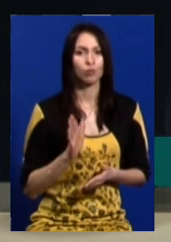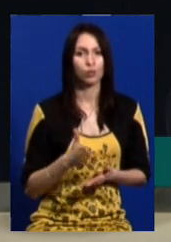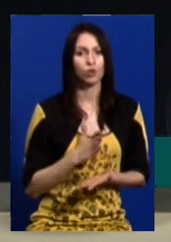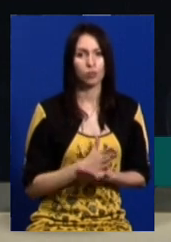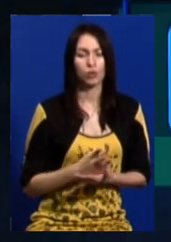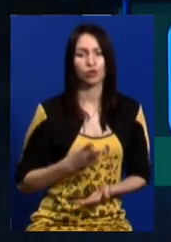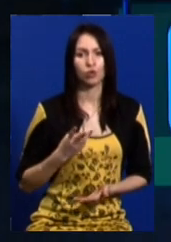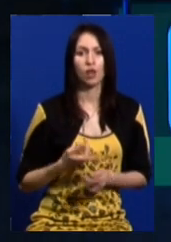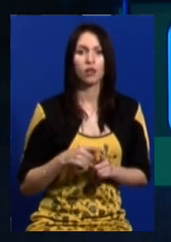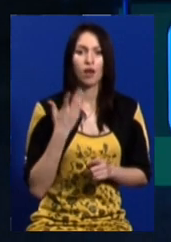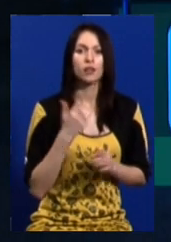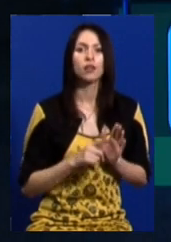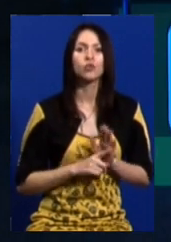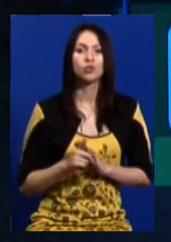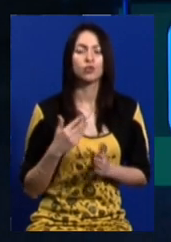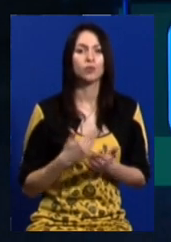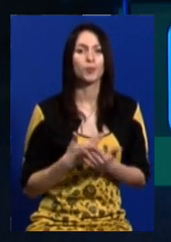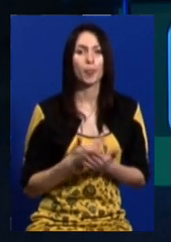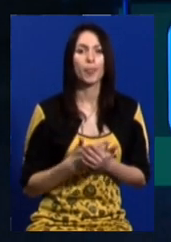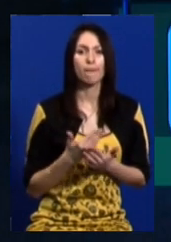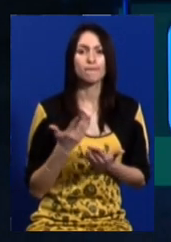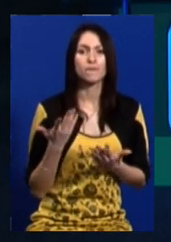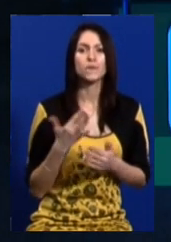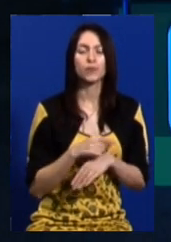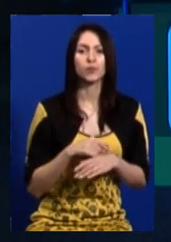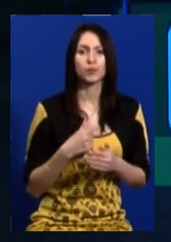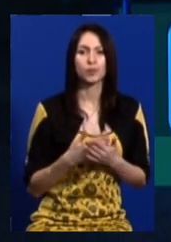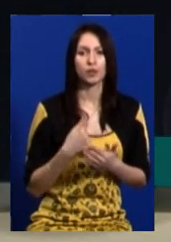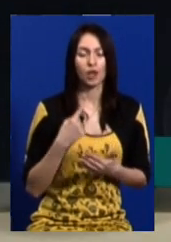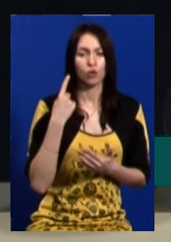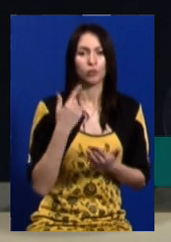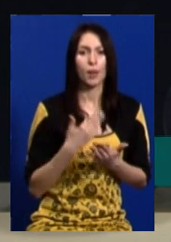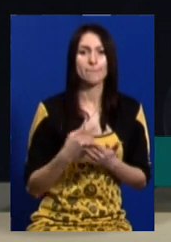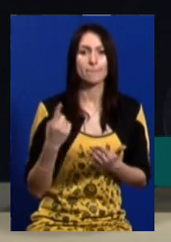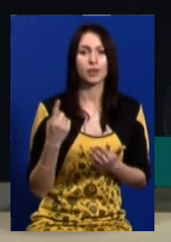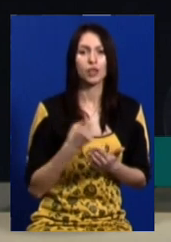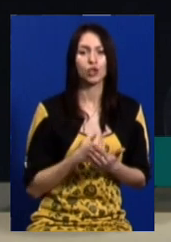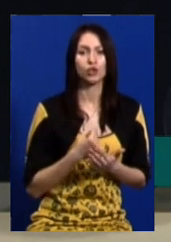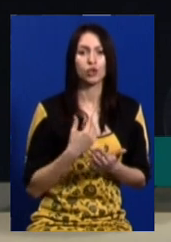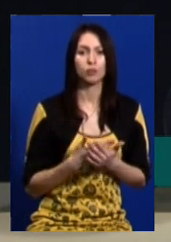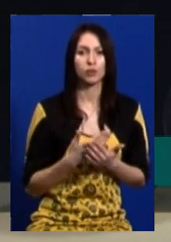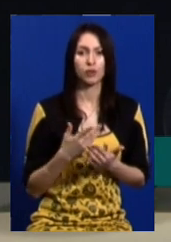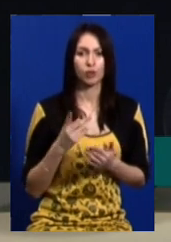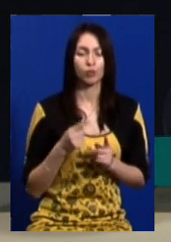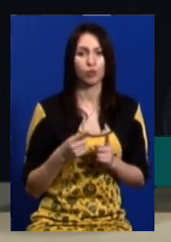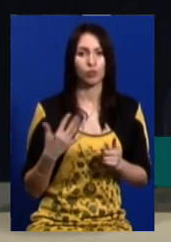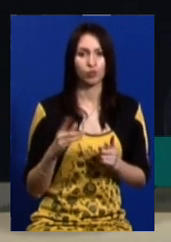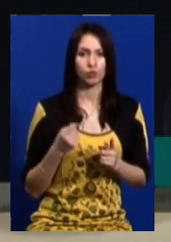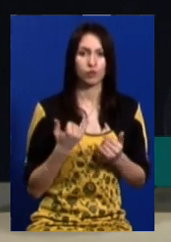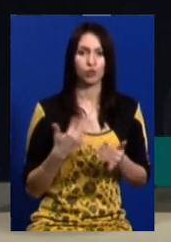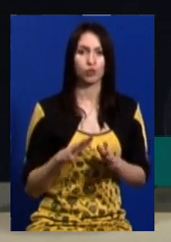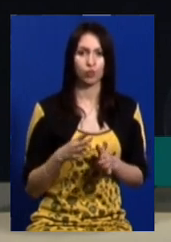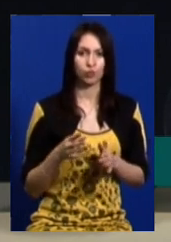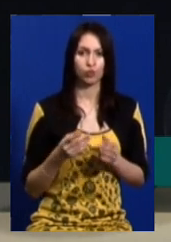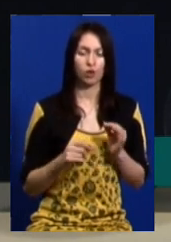бажання. Це коли почнеться? Приблизно скільки весь цей процес займає час? Ну, я думаю, тиждень. На протязі тижня Мгм. ми, тому що сьогодні вже прийшов, от я наголошую,